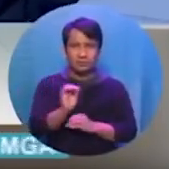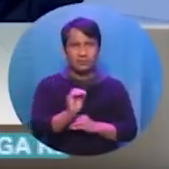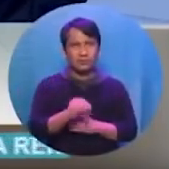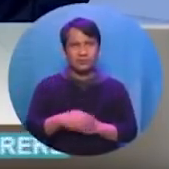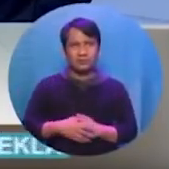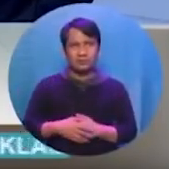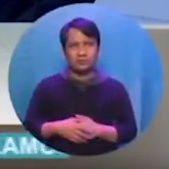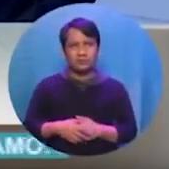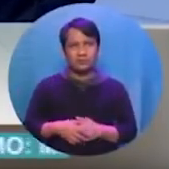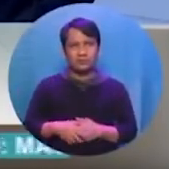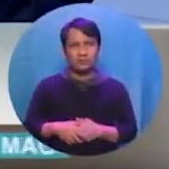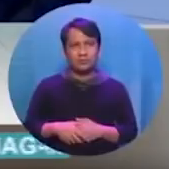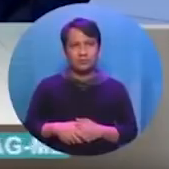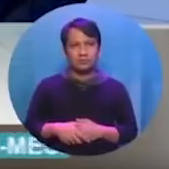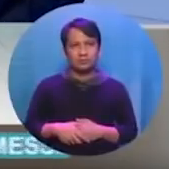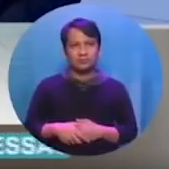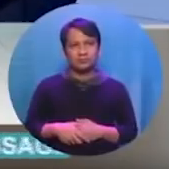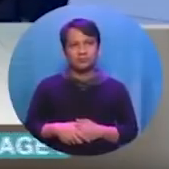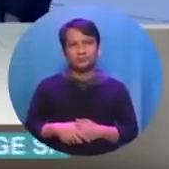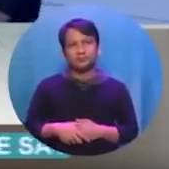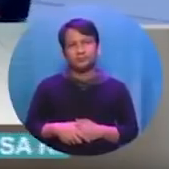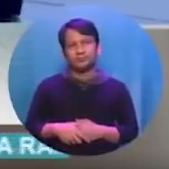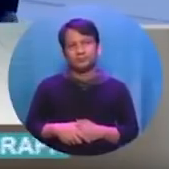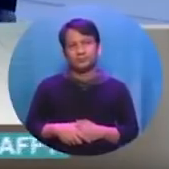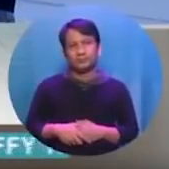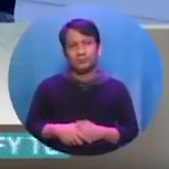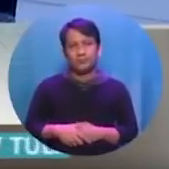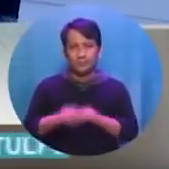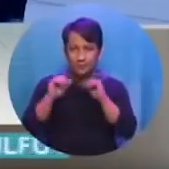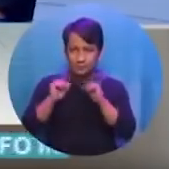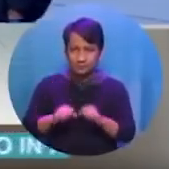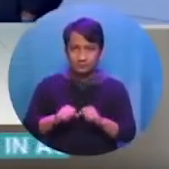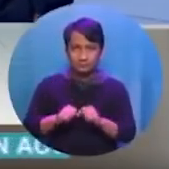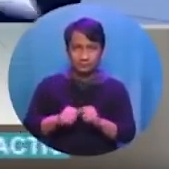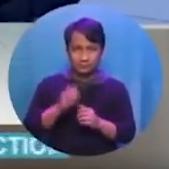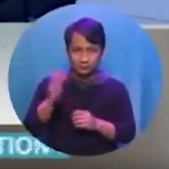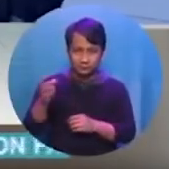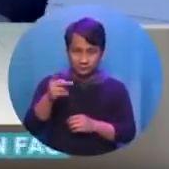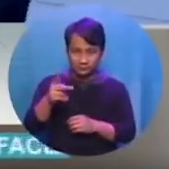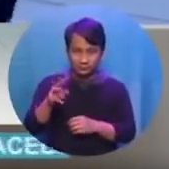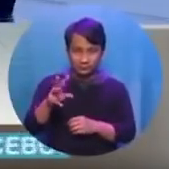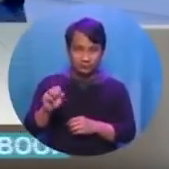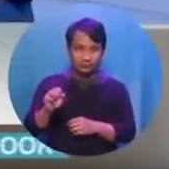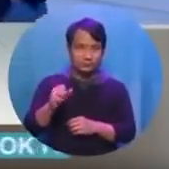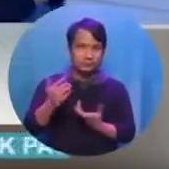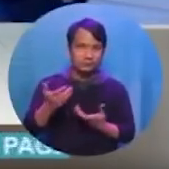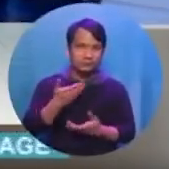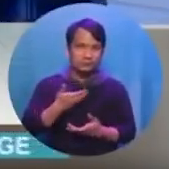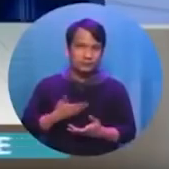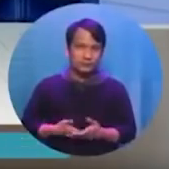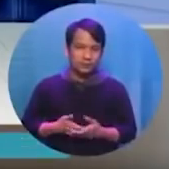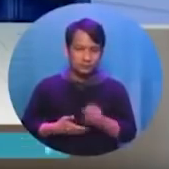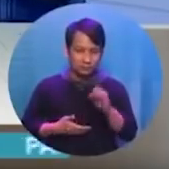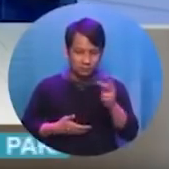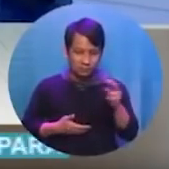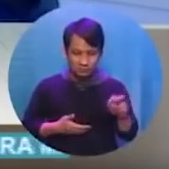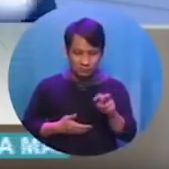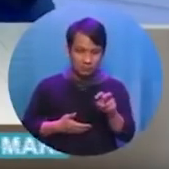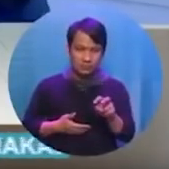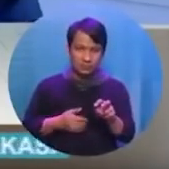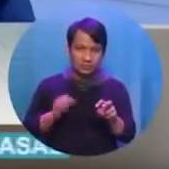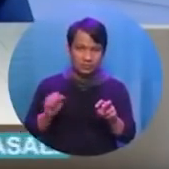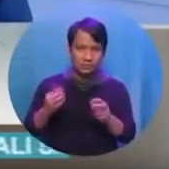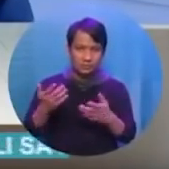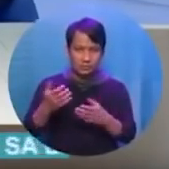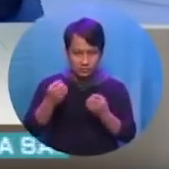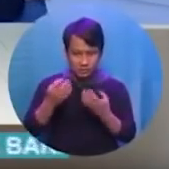nagmamayari? Wala po. Oh. Kaya kung sa Kauai, walang magugutom doon. Wala ng ahas, wala pang, madami pang